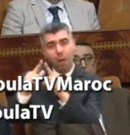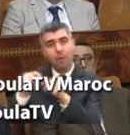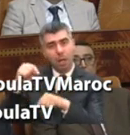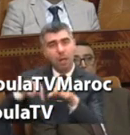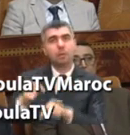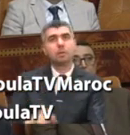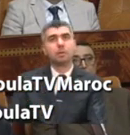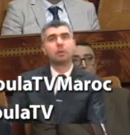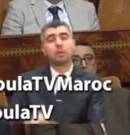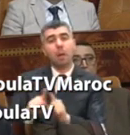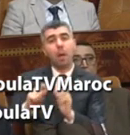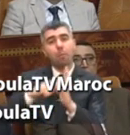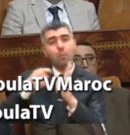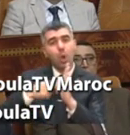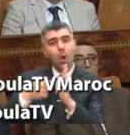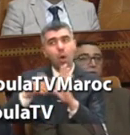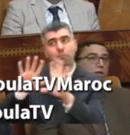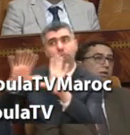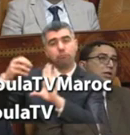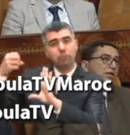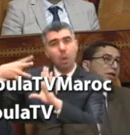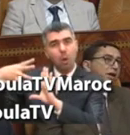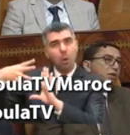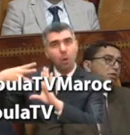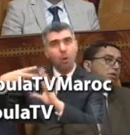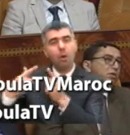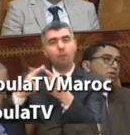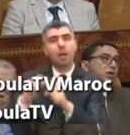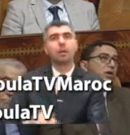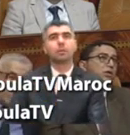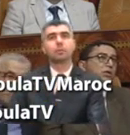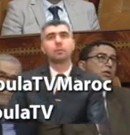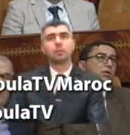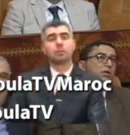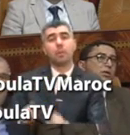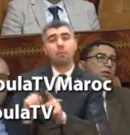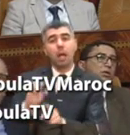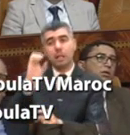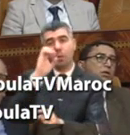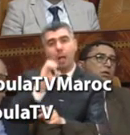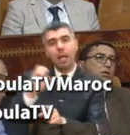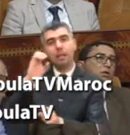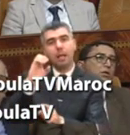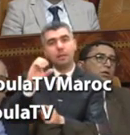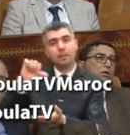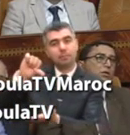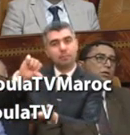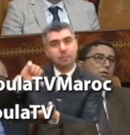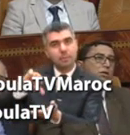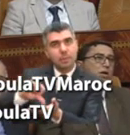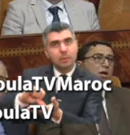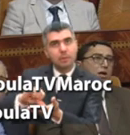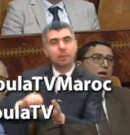منها مشروع النور أو ما يسمى بنور منزل، أولى محطة توليد الكهرباء المجينة